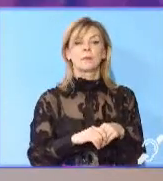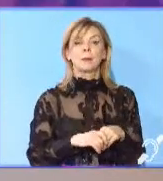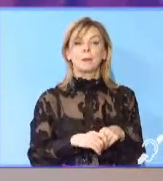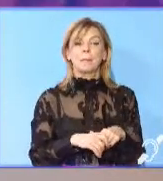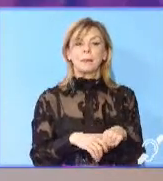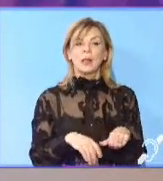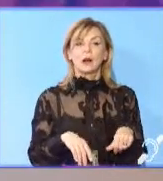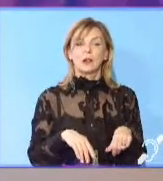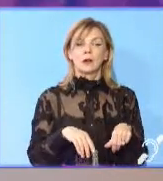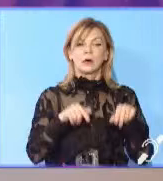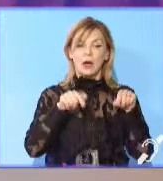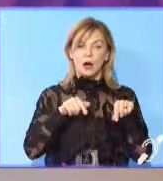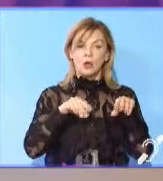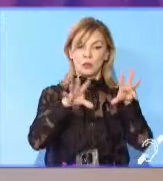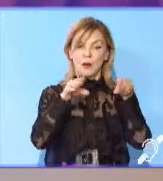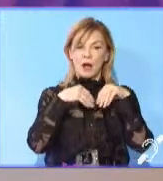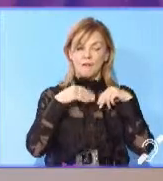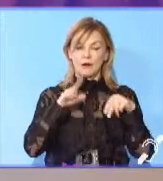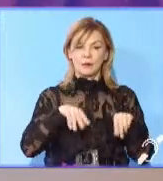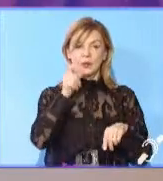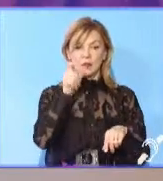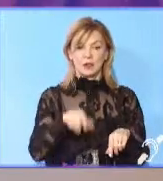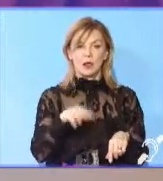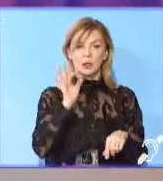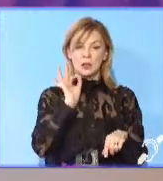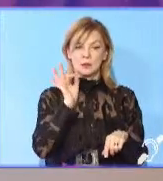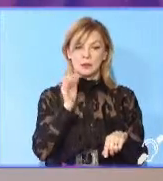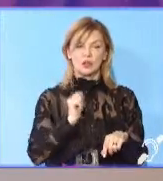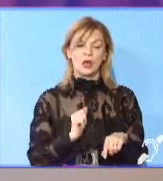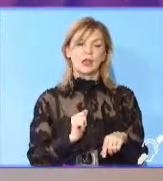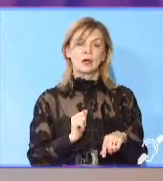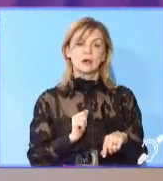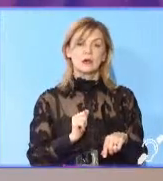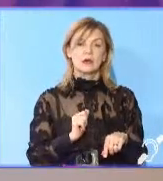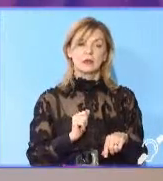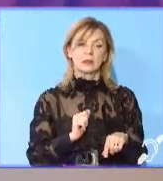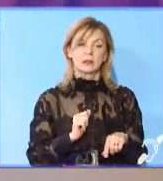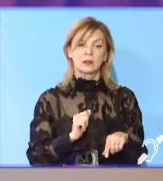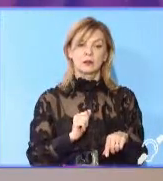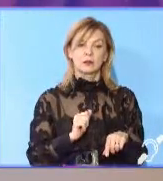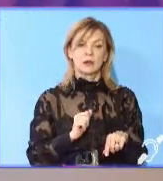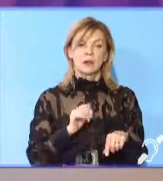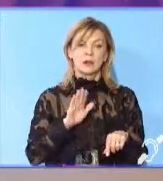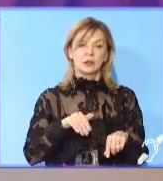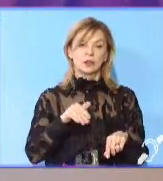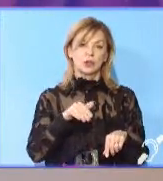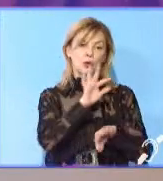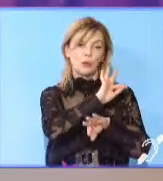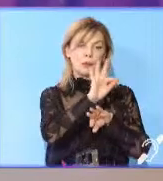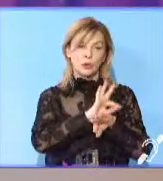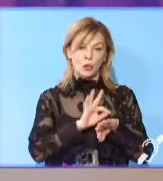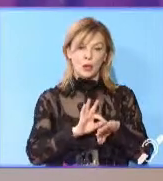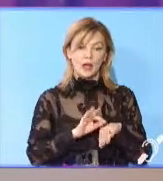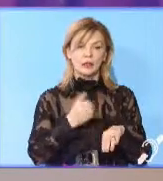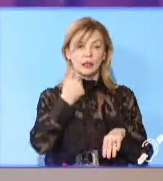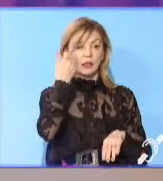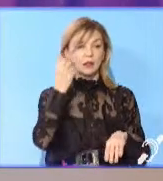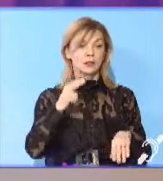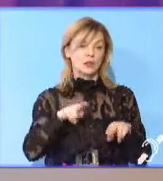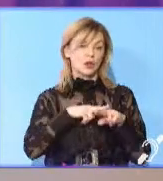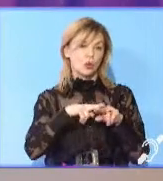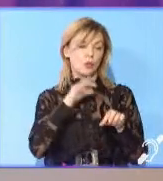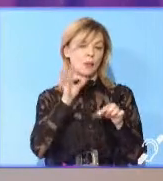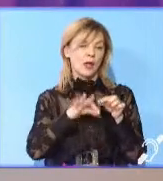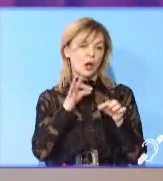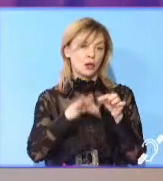piața financiară. Detalii și recomandări aflăm de la un specialist în domeniu în cadrul campaniei informative Când și